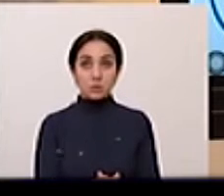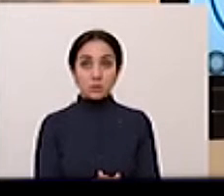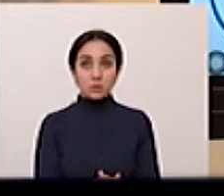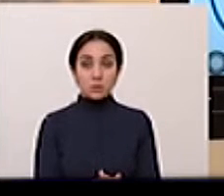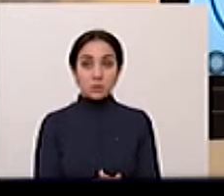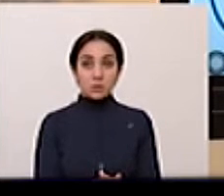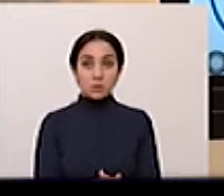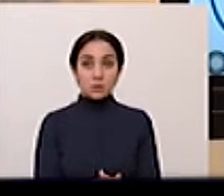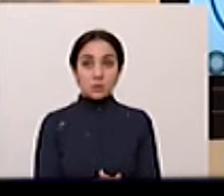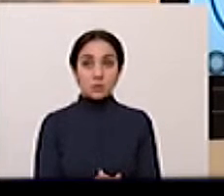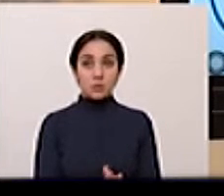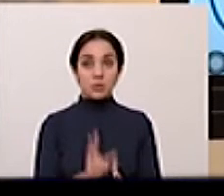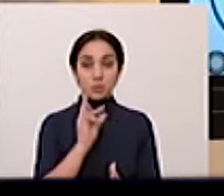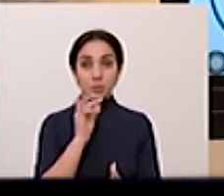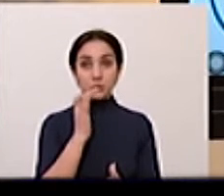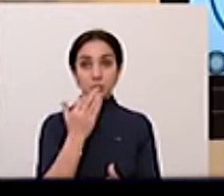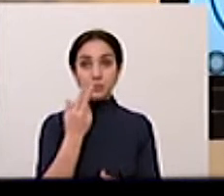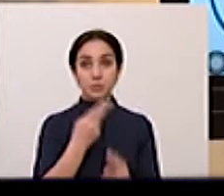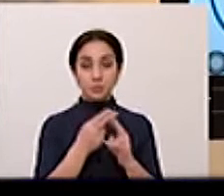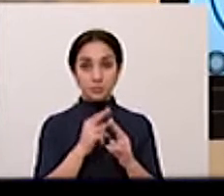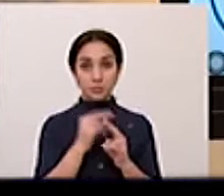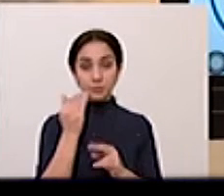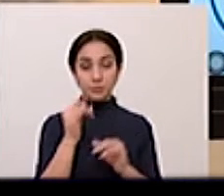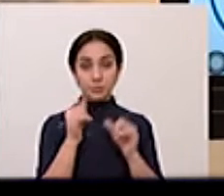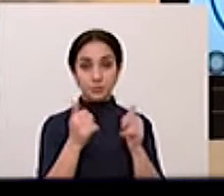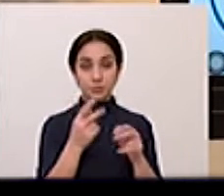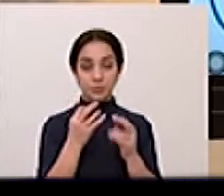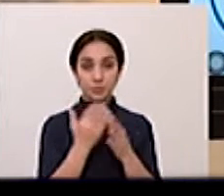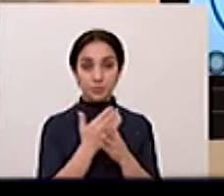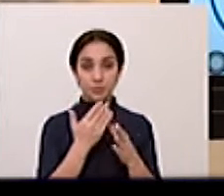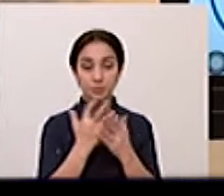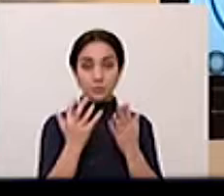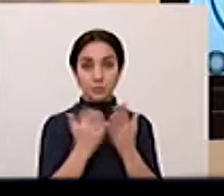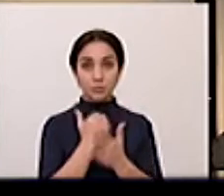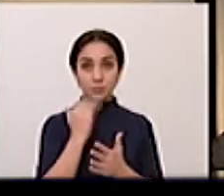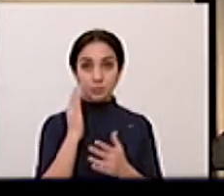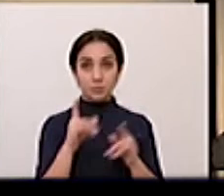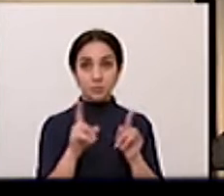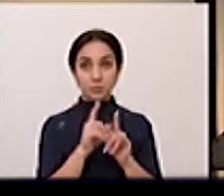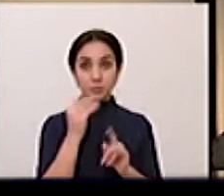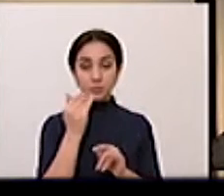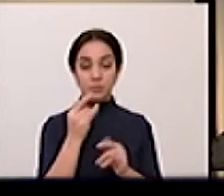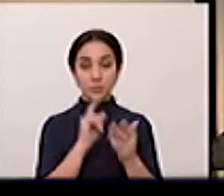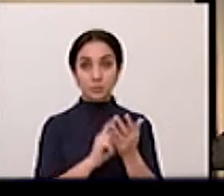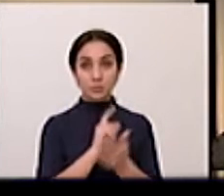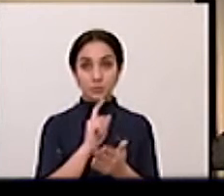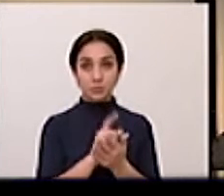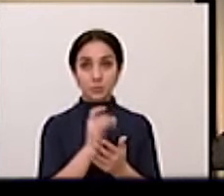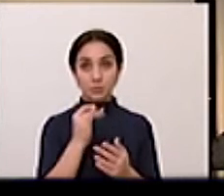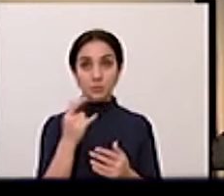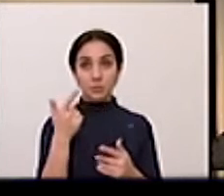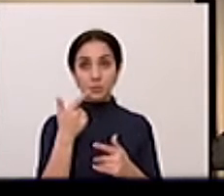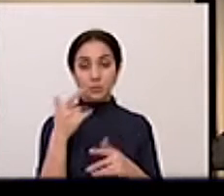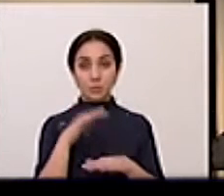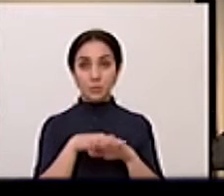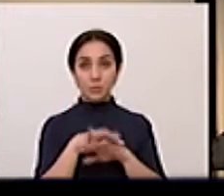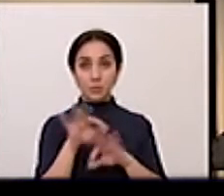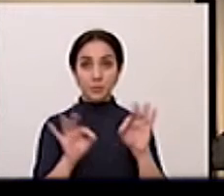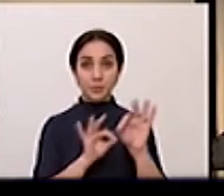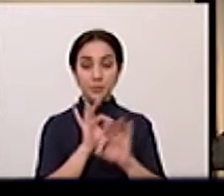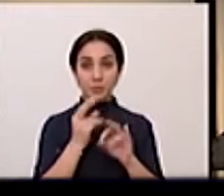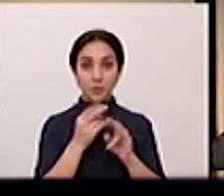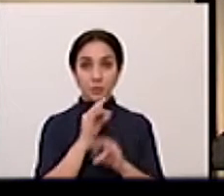Demak, kesik konusning hajmi ushbu formula yordamida aniqlanadi. Siz buni albatta geometriyada